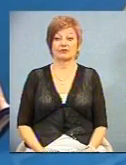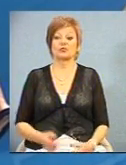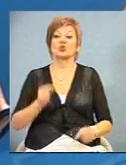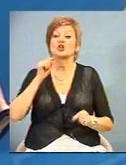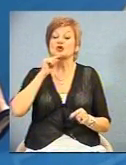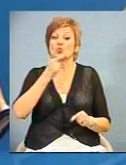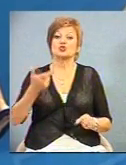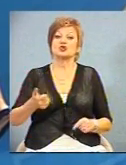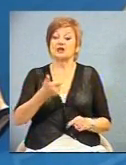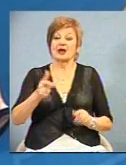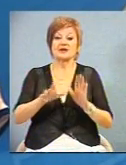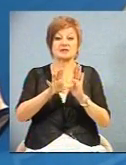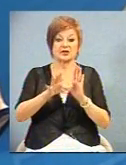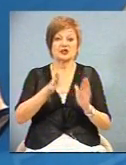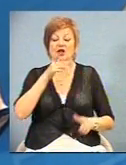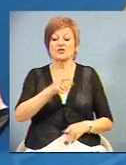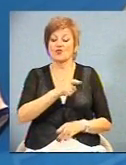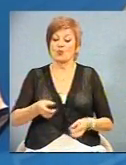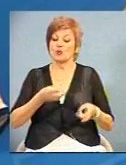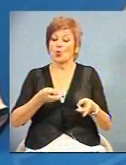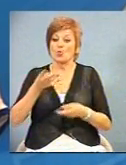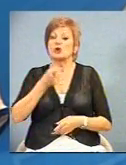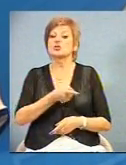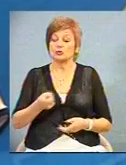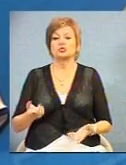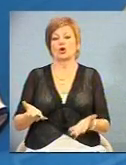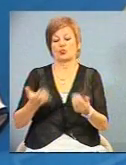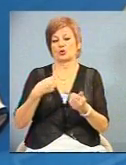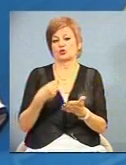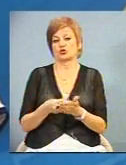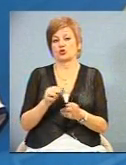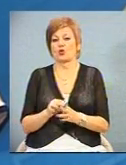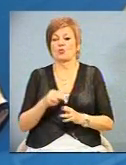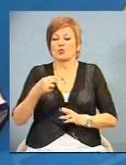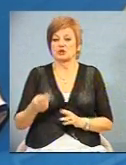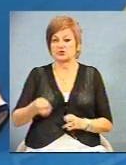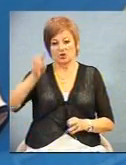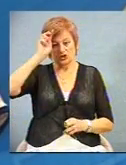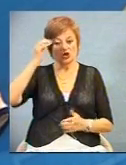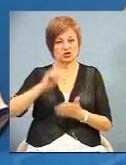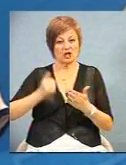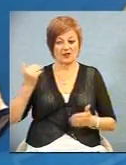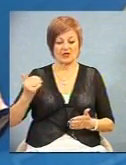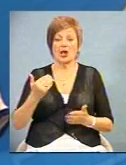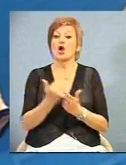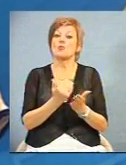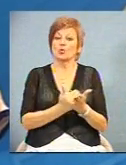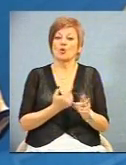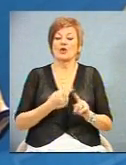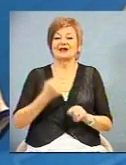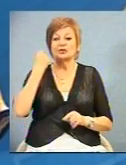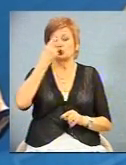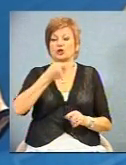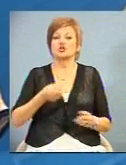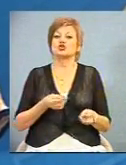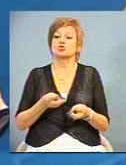Заощадили газ та електроенергію під час опалювального сезону, отримайте грошову компенсацію від держави. Програма стосується власників індивідуального опалення